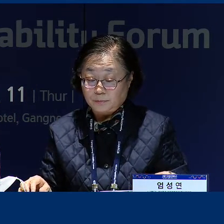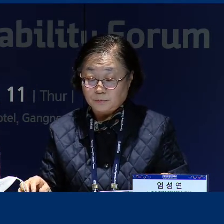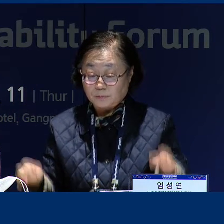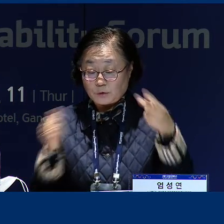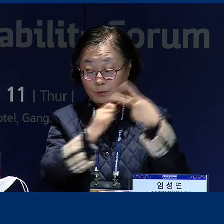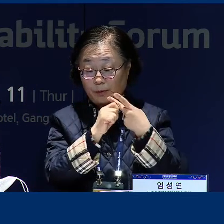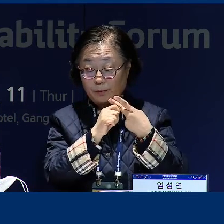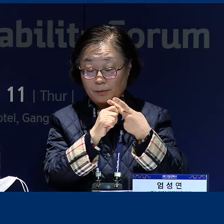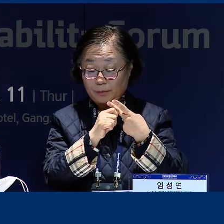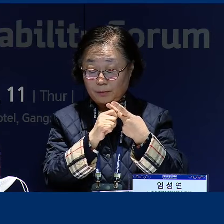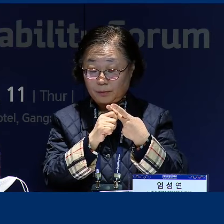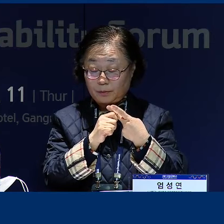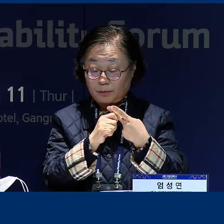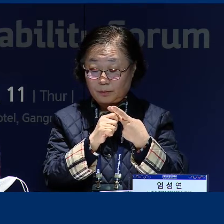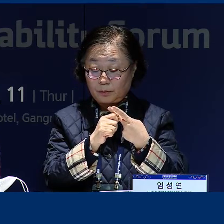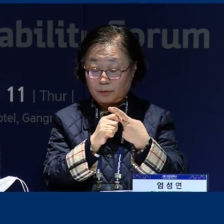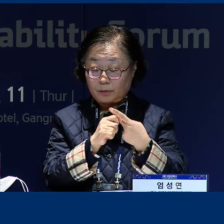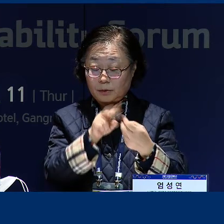합니다.